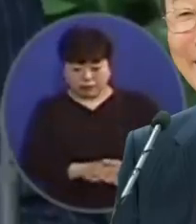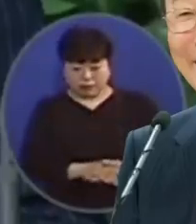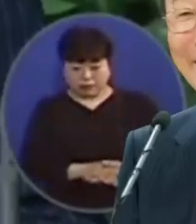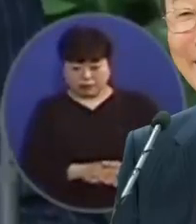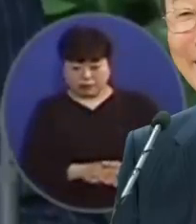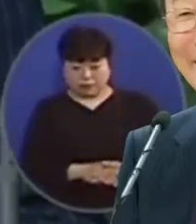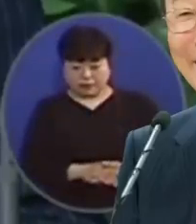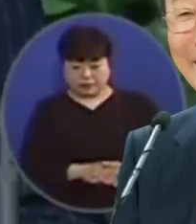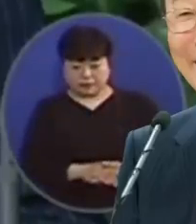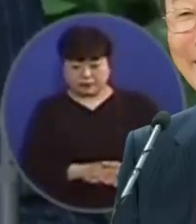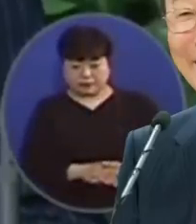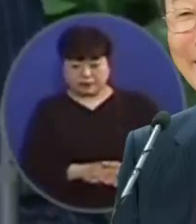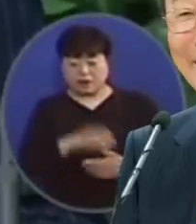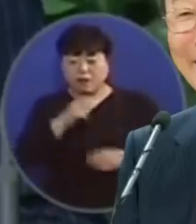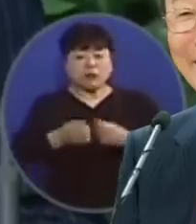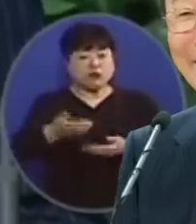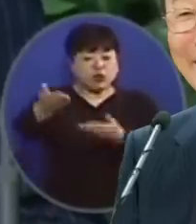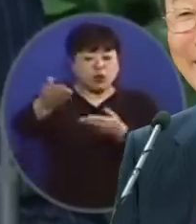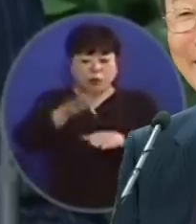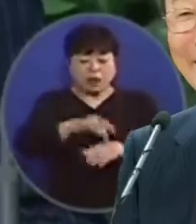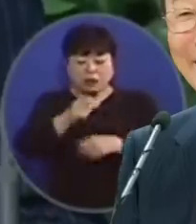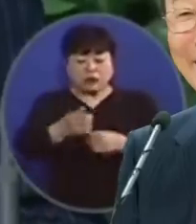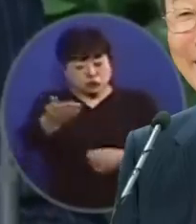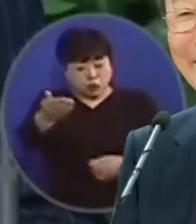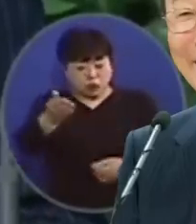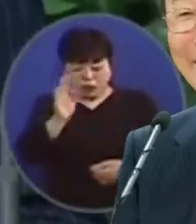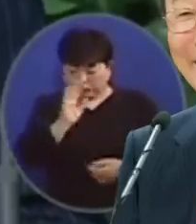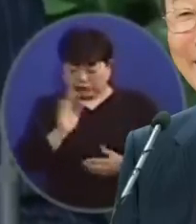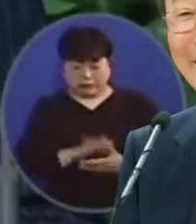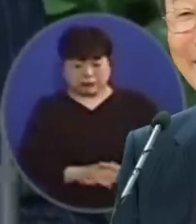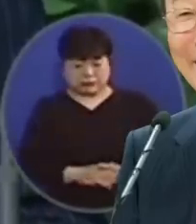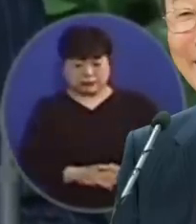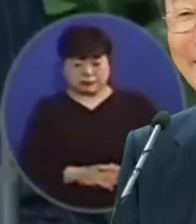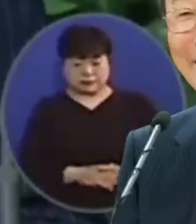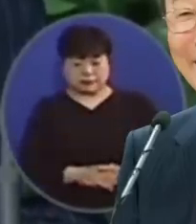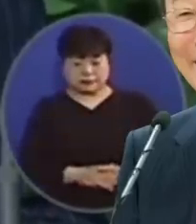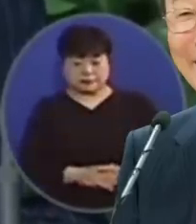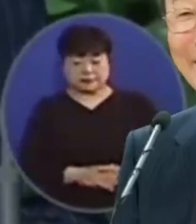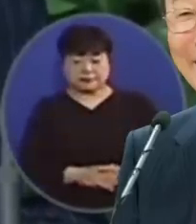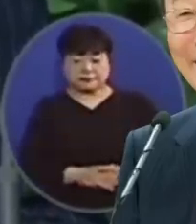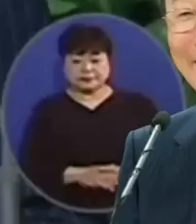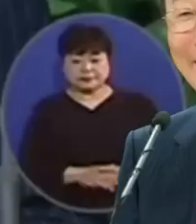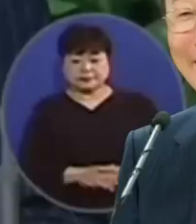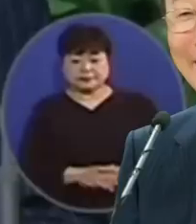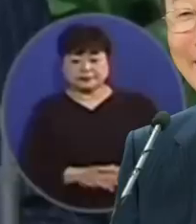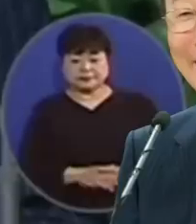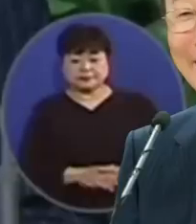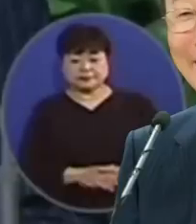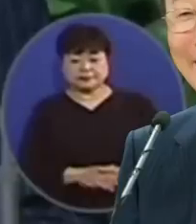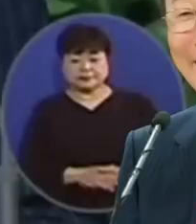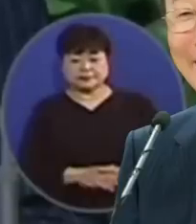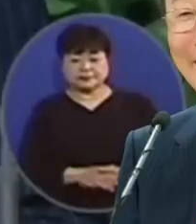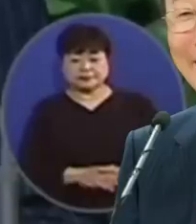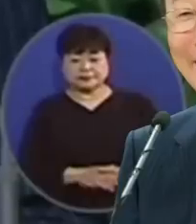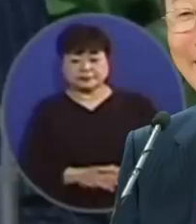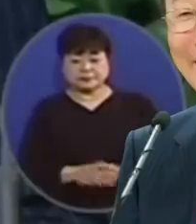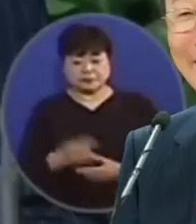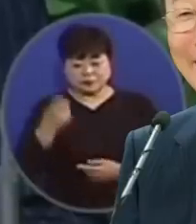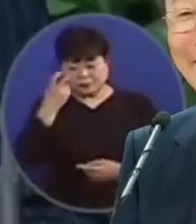당신 마음대로 하세요. 당신 권리가 있습니다. 아, 그렇게 하고 있겠습니까? 눈에 불을